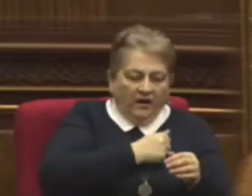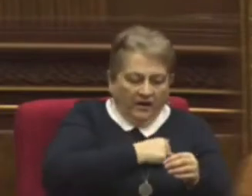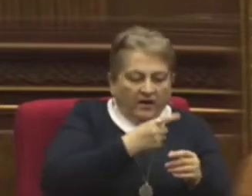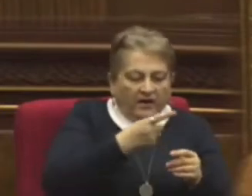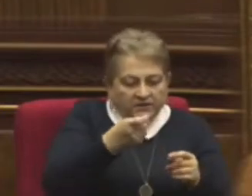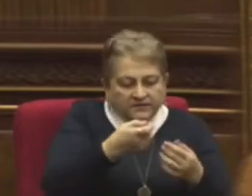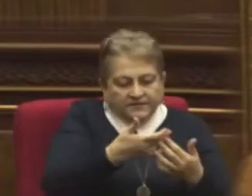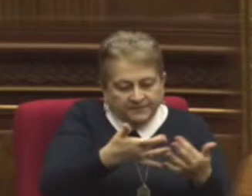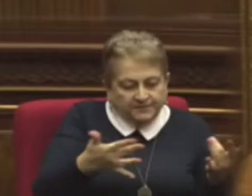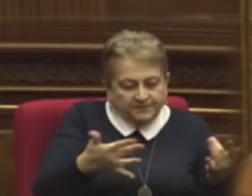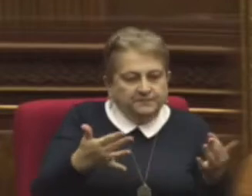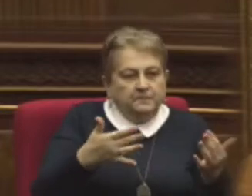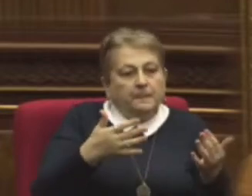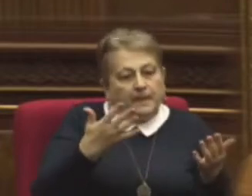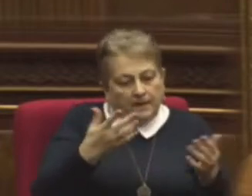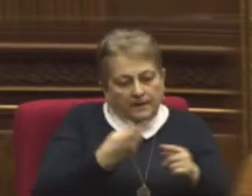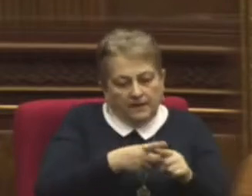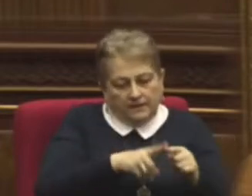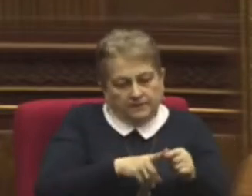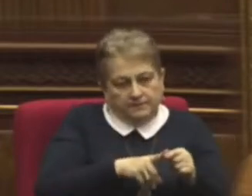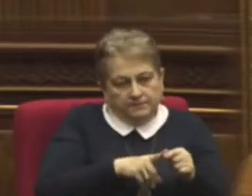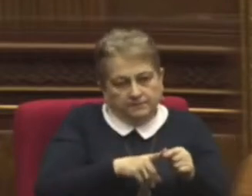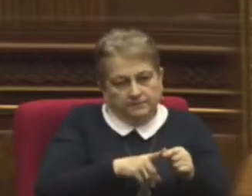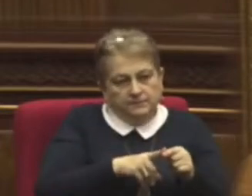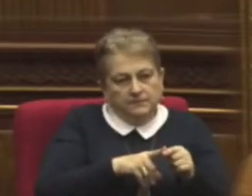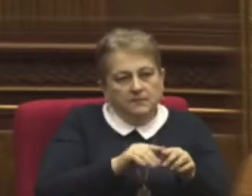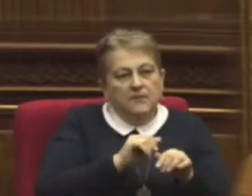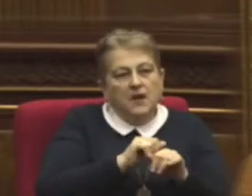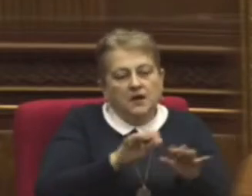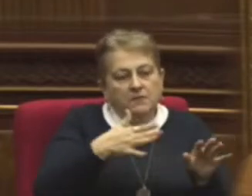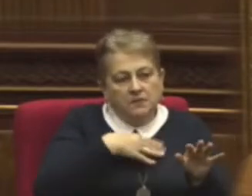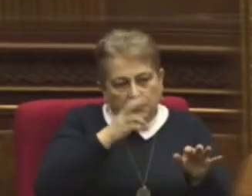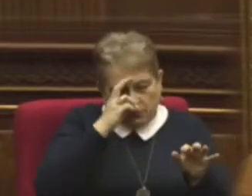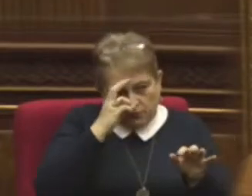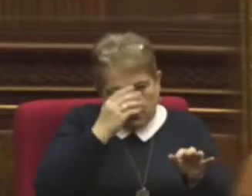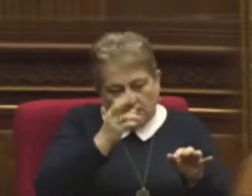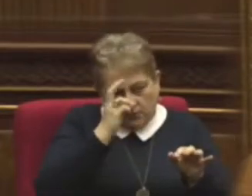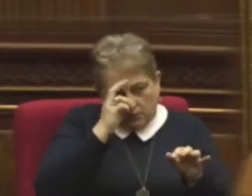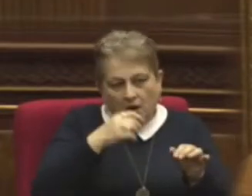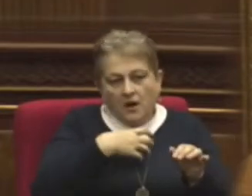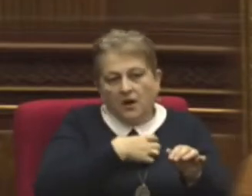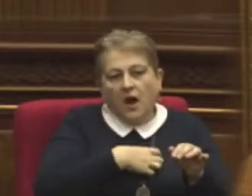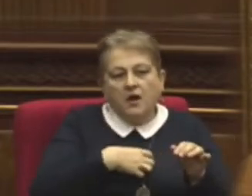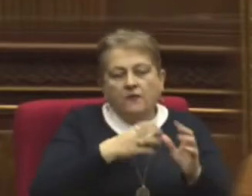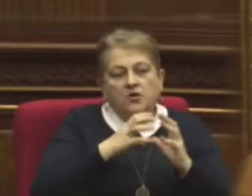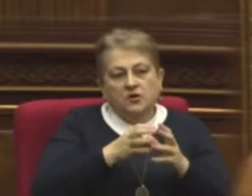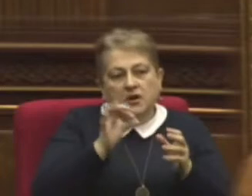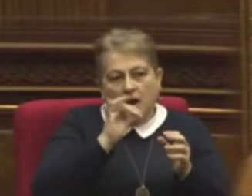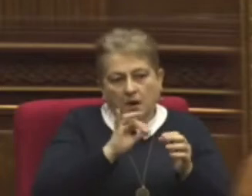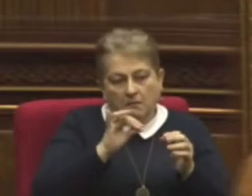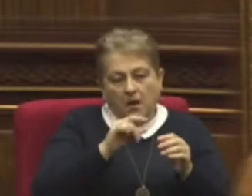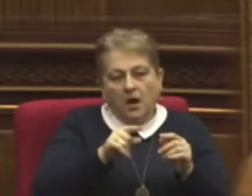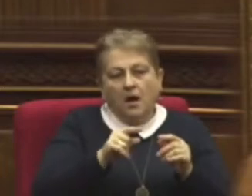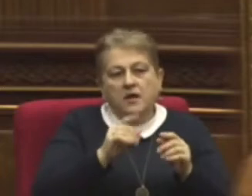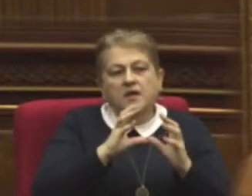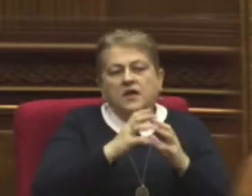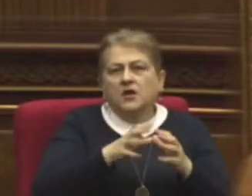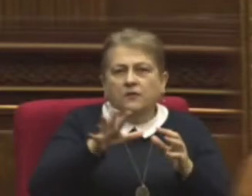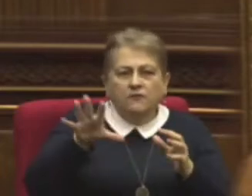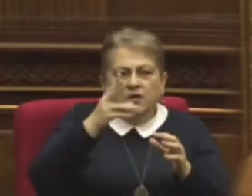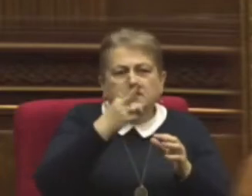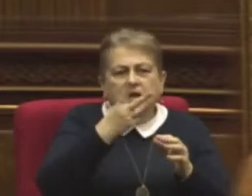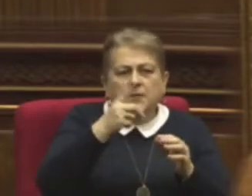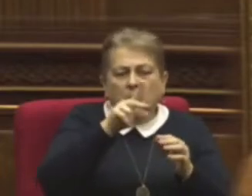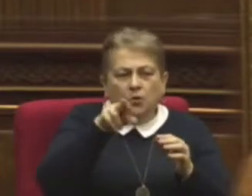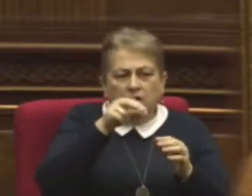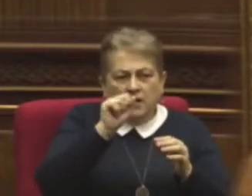գործիքները, զենք եւ այլն եւ այլն, այլ նաեւ դարձնում է պետությունը, ձեր պետությունը կարևոր աշխարհի համար. Այն երկրները, որոնք